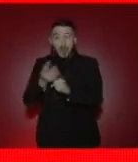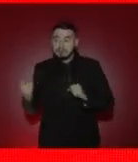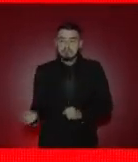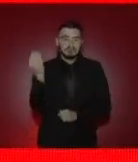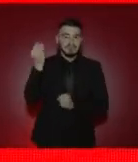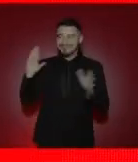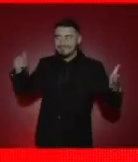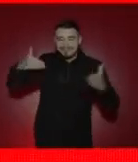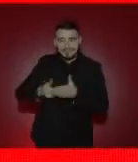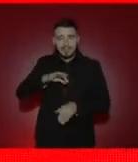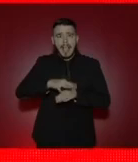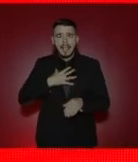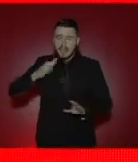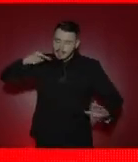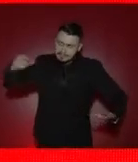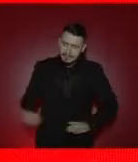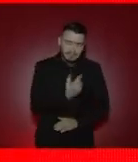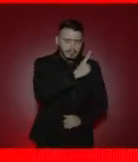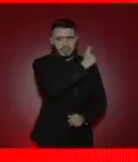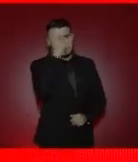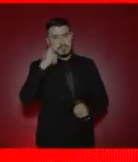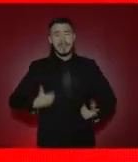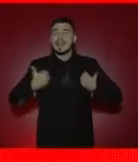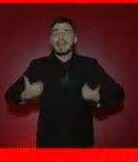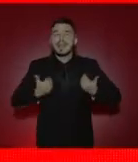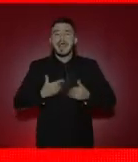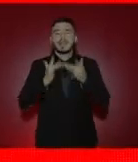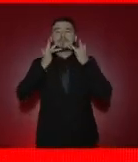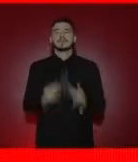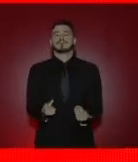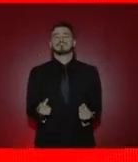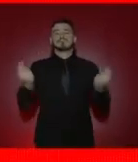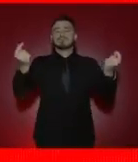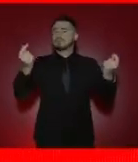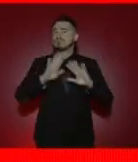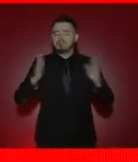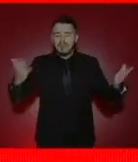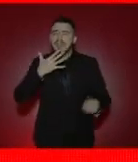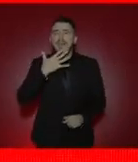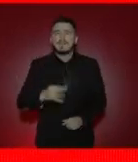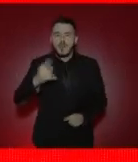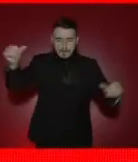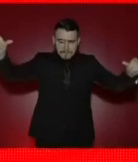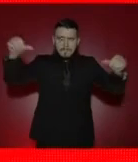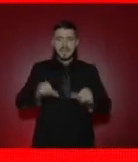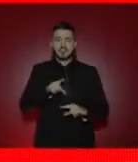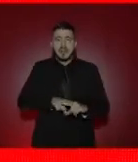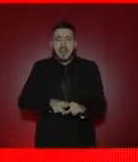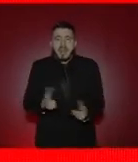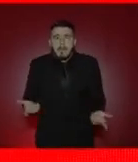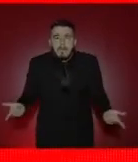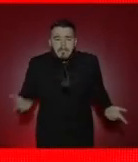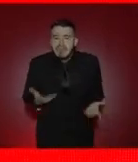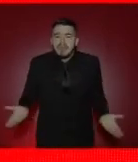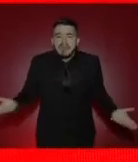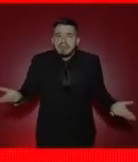σύστημα υγείας. Οι νέοι, οι οποίοι έχουν φύγει και δεν βλέπουν ελπίδα μπροστά τους για να επιστρέψουν πίσω στα σπίτια τους και που